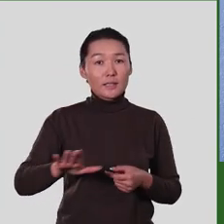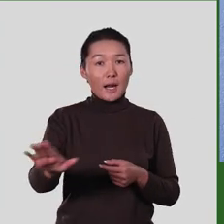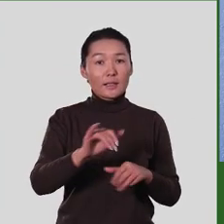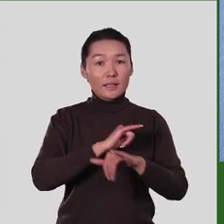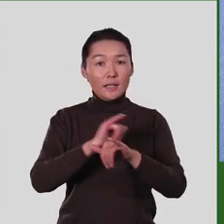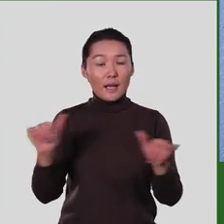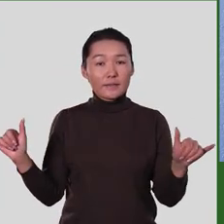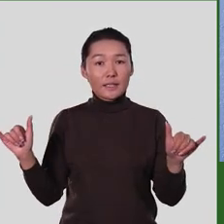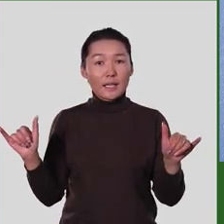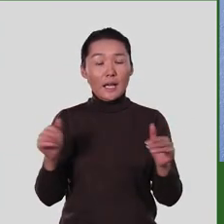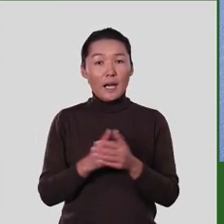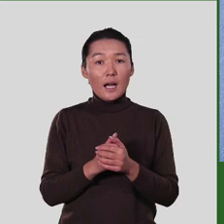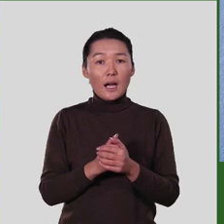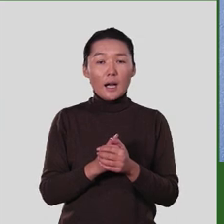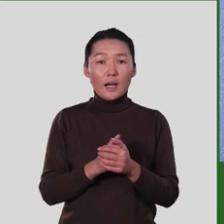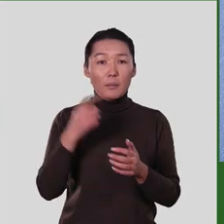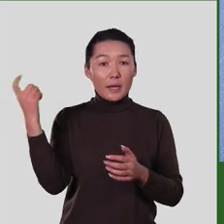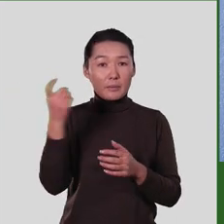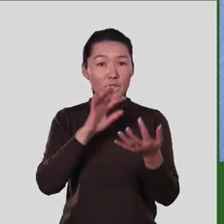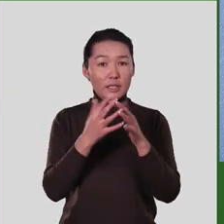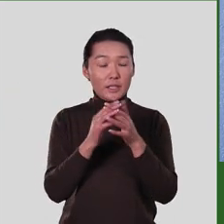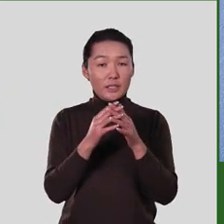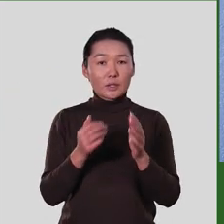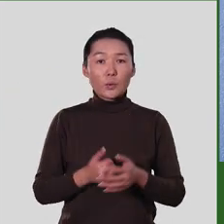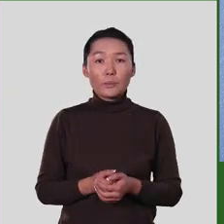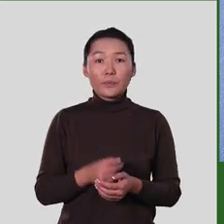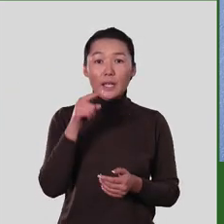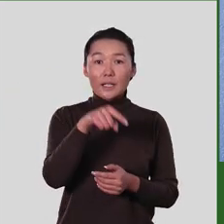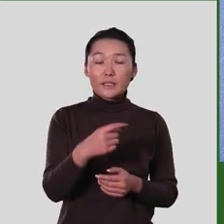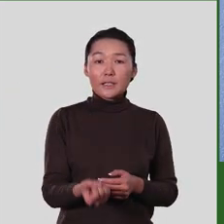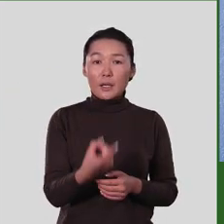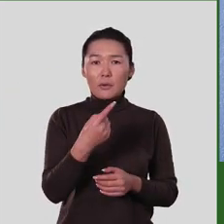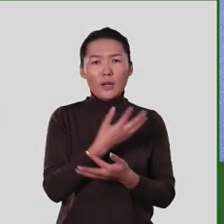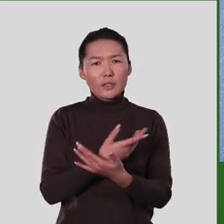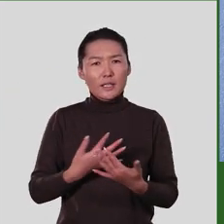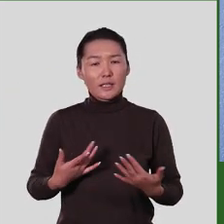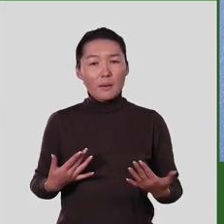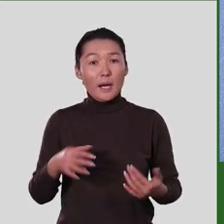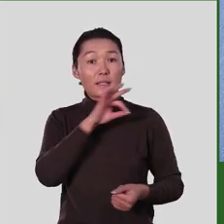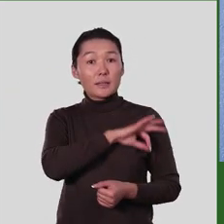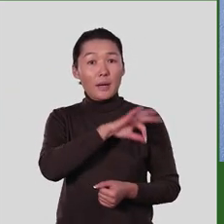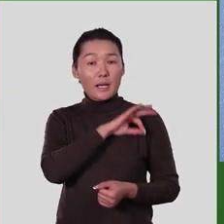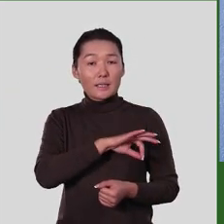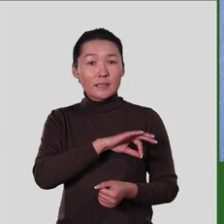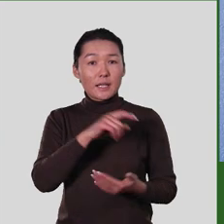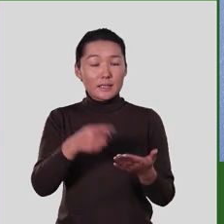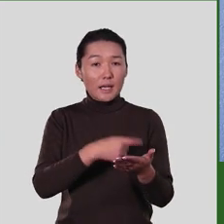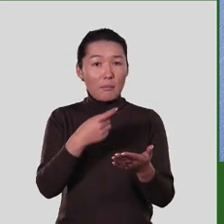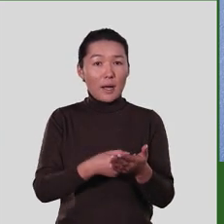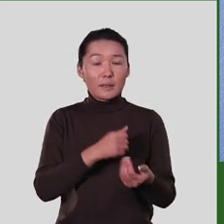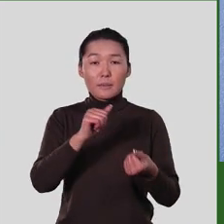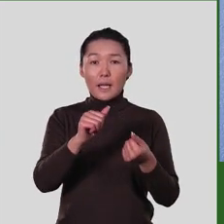развитой промышленностью и сельским хозяйством. Здесь добывают разнообразные полезные ископаемые –